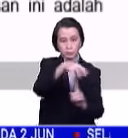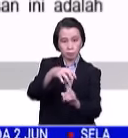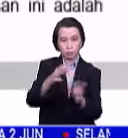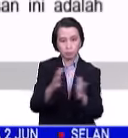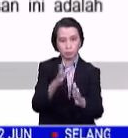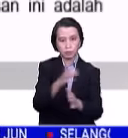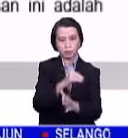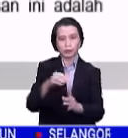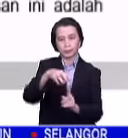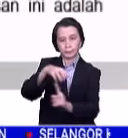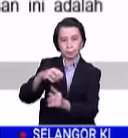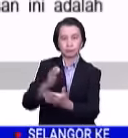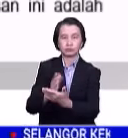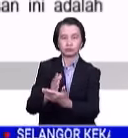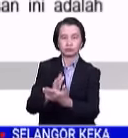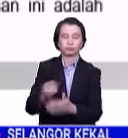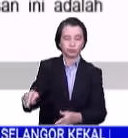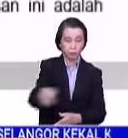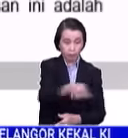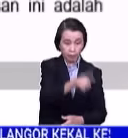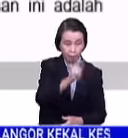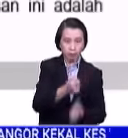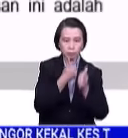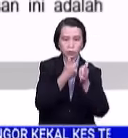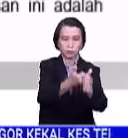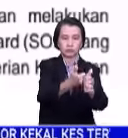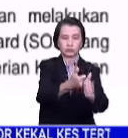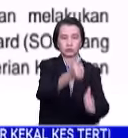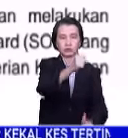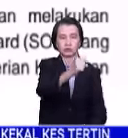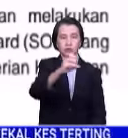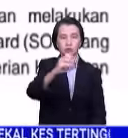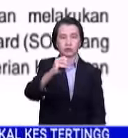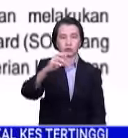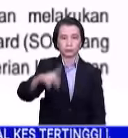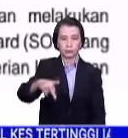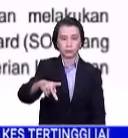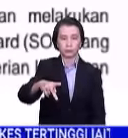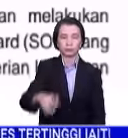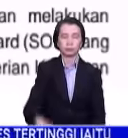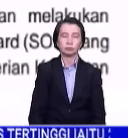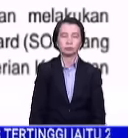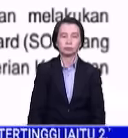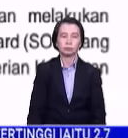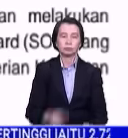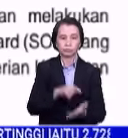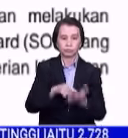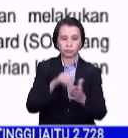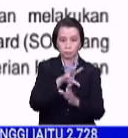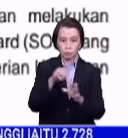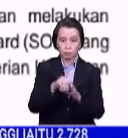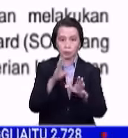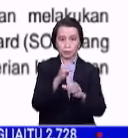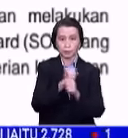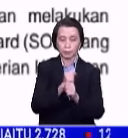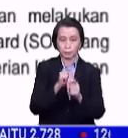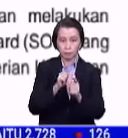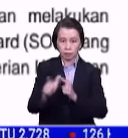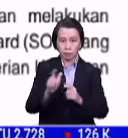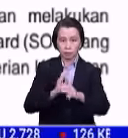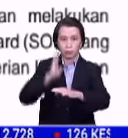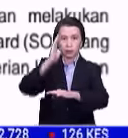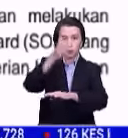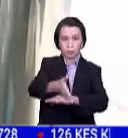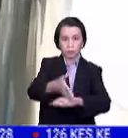dan sementara. Mereka bagaimanapun perlu patuh prosedur operasi standard ditetapkan. Ini termasuk mendapatkan kebenaran